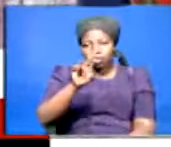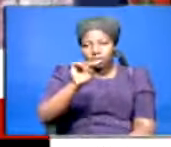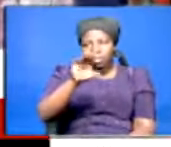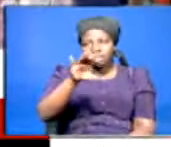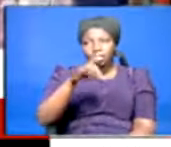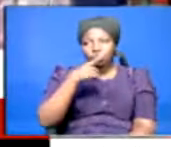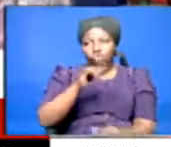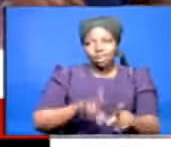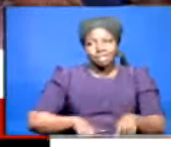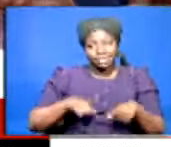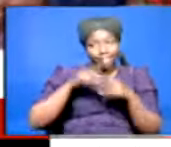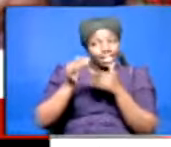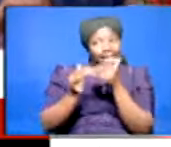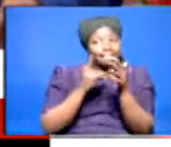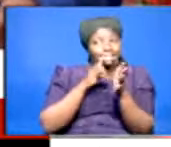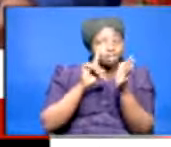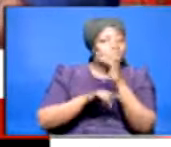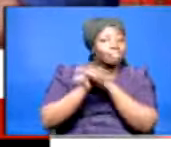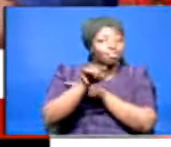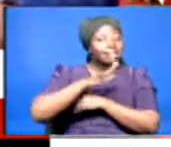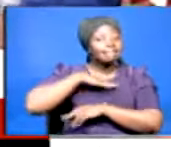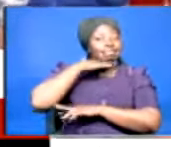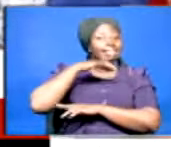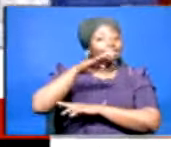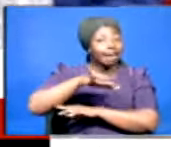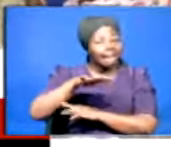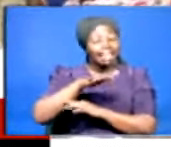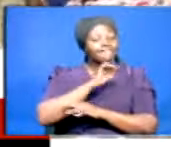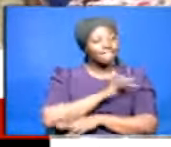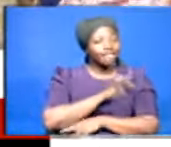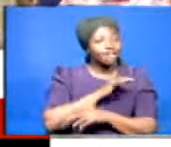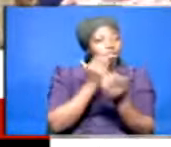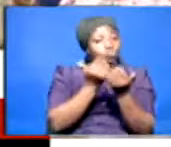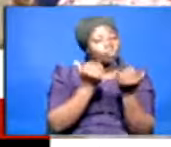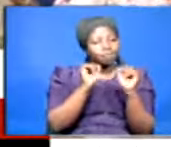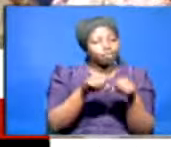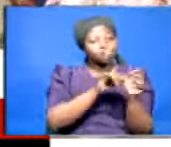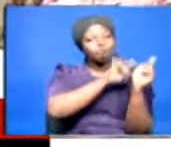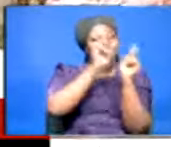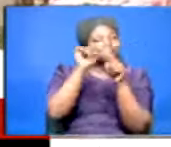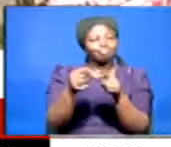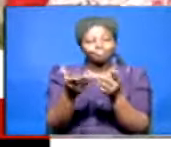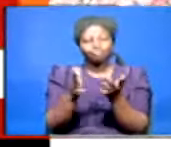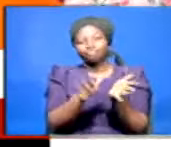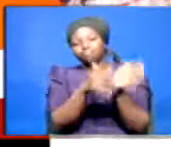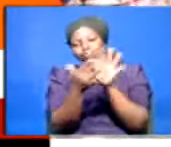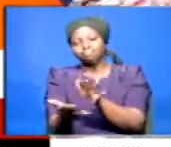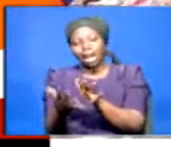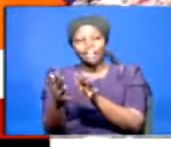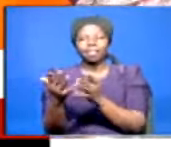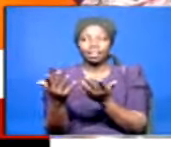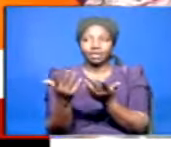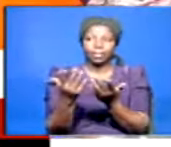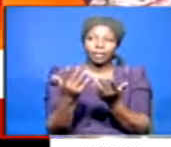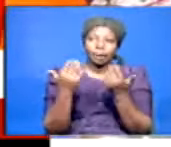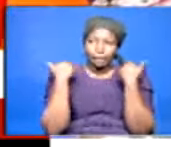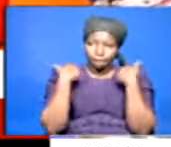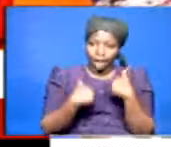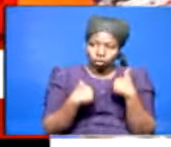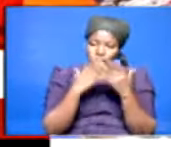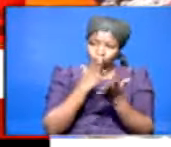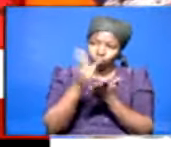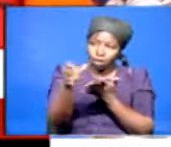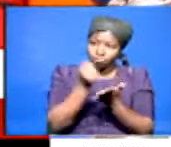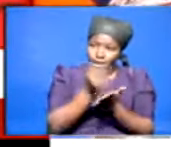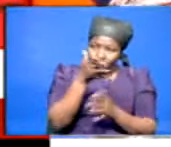trap and fears her children may trespass the purification plant and drown. Nimeambiwa niliajiriwa hapa, nimefanya hii ndio ya mwaka ya